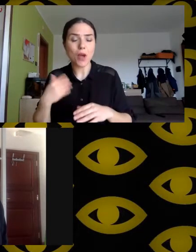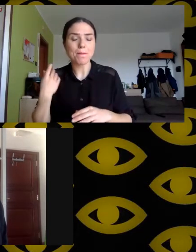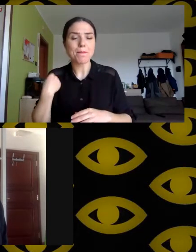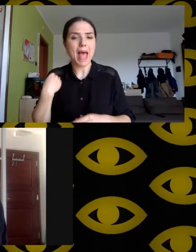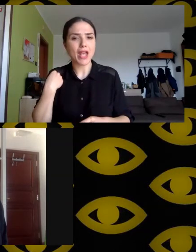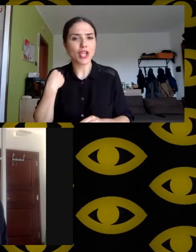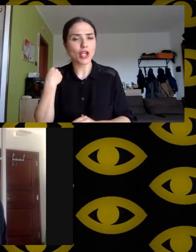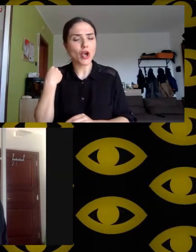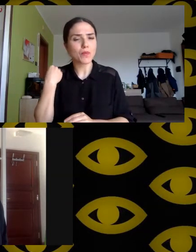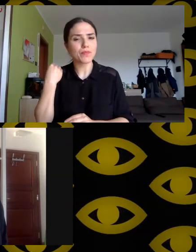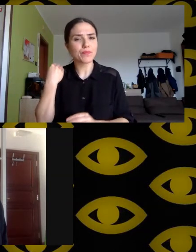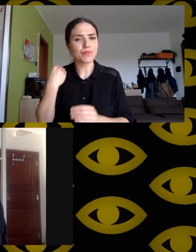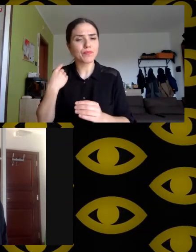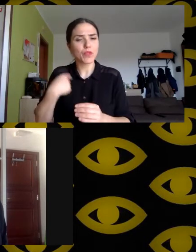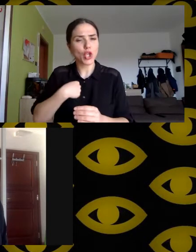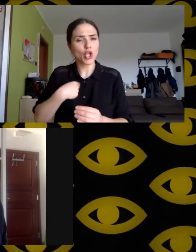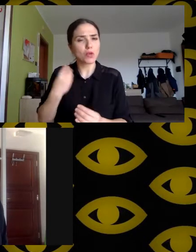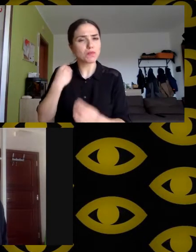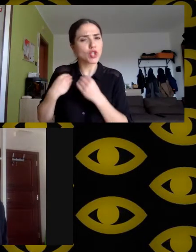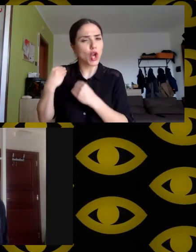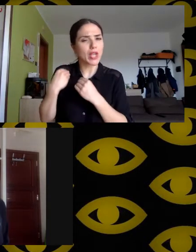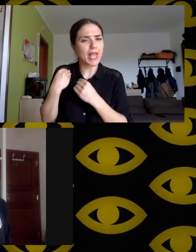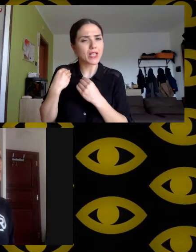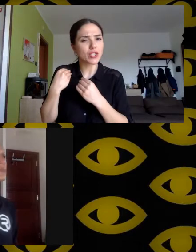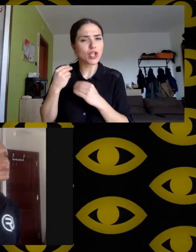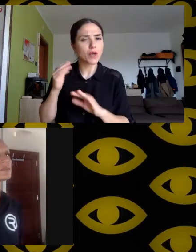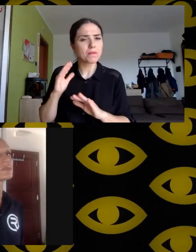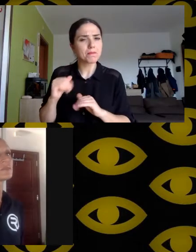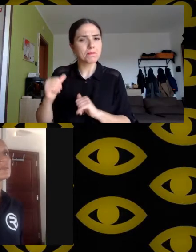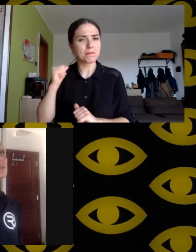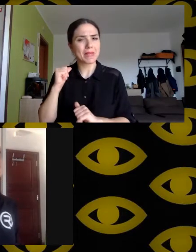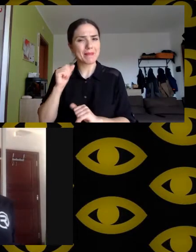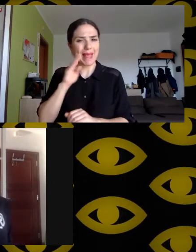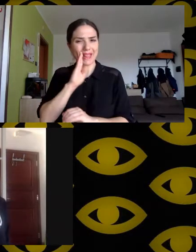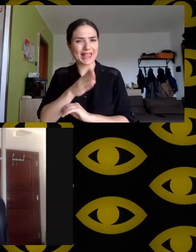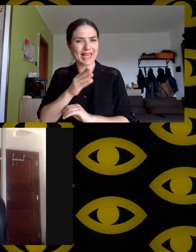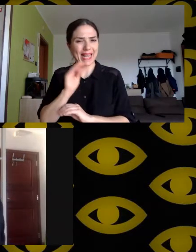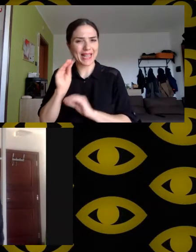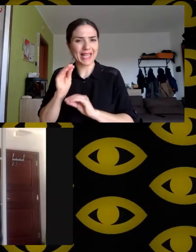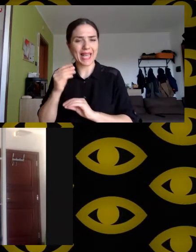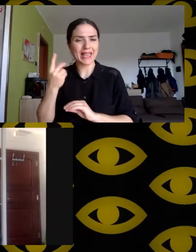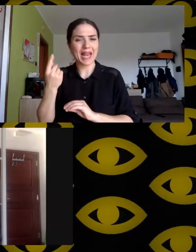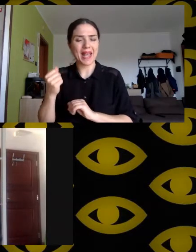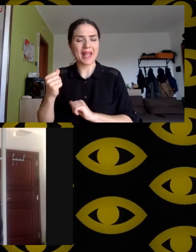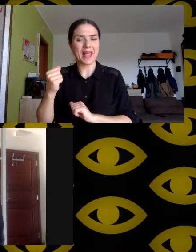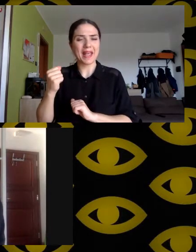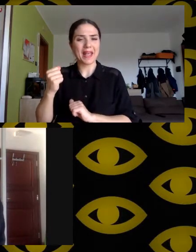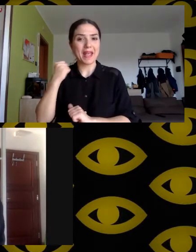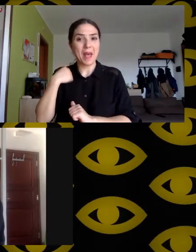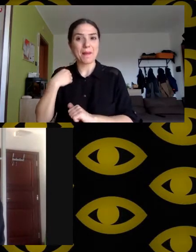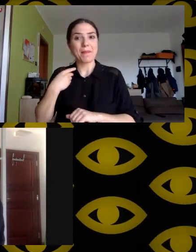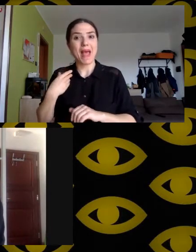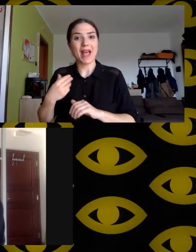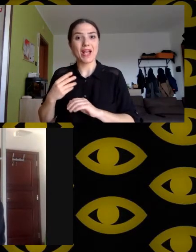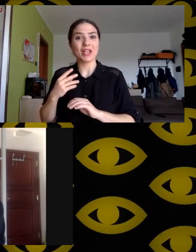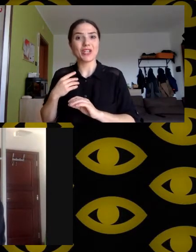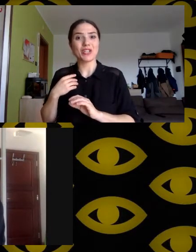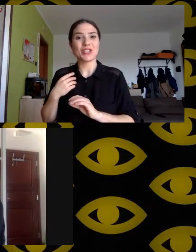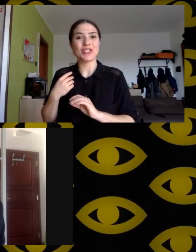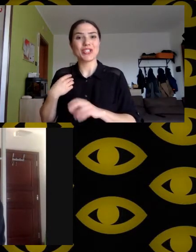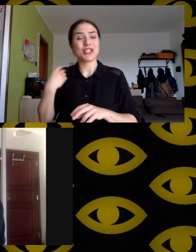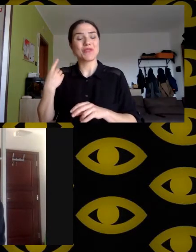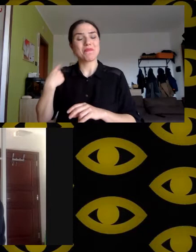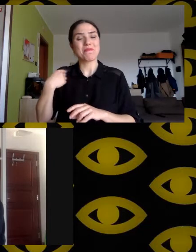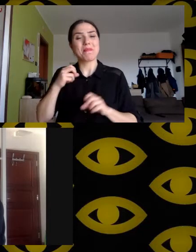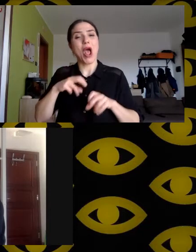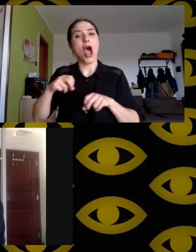è, io prima di fare questa diretta sono andato a farmi una corsetta per cercare di raggiungere un po' la tua velocità, perché ho